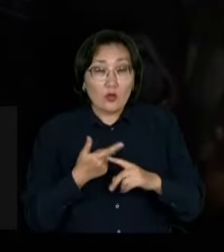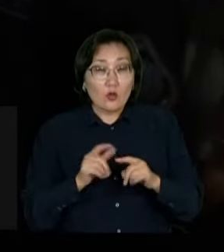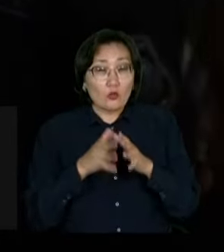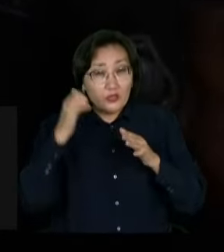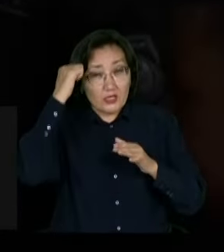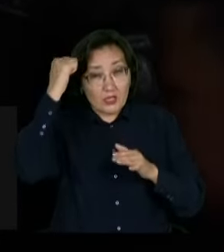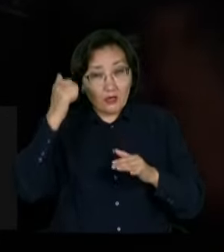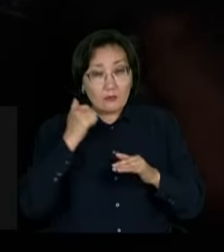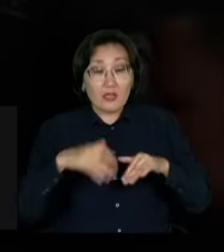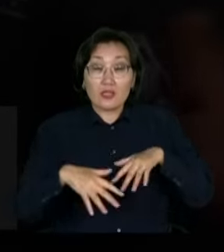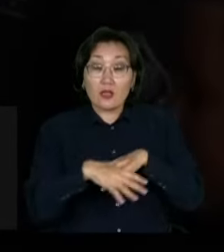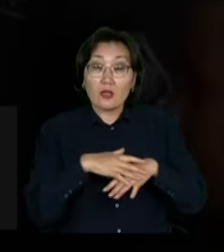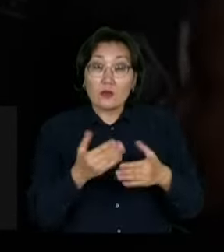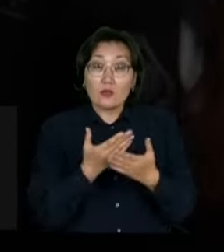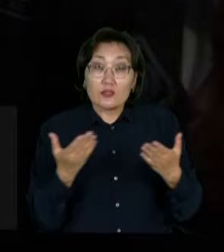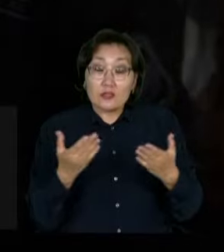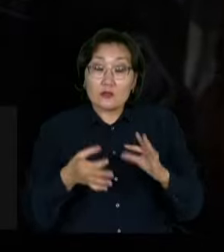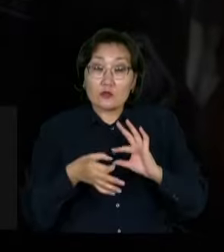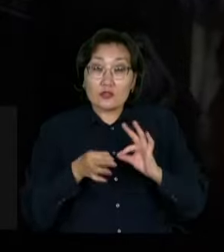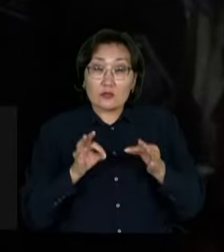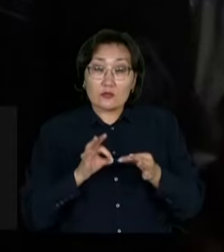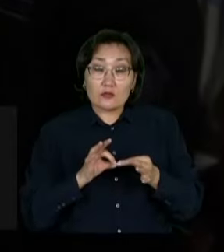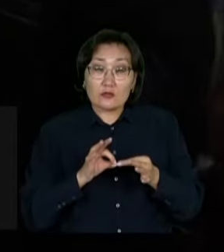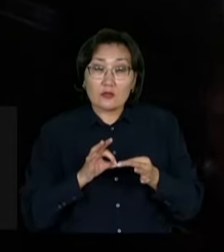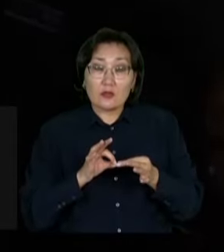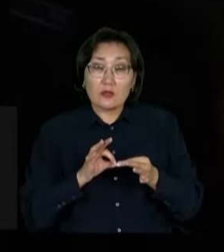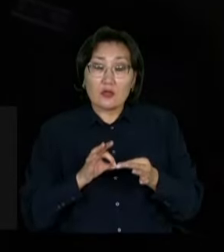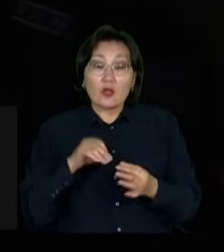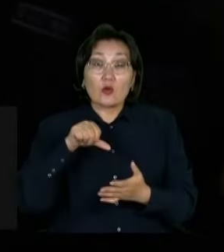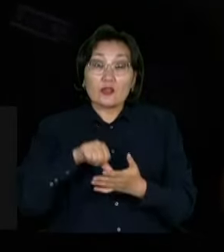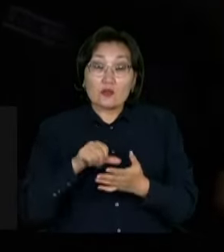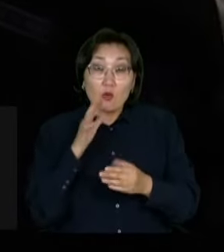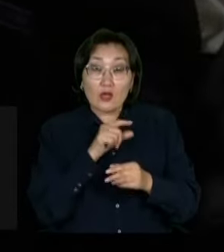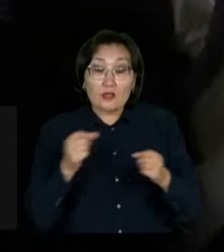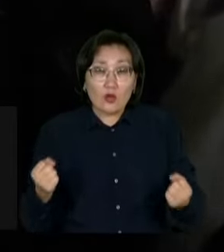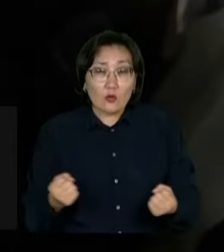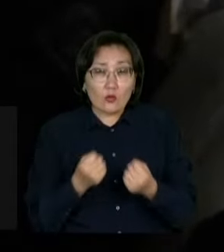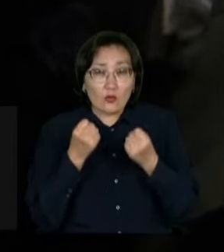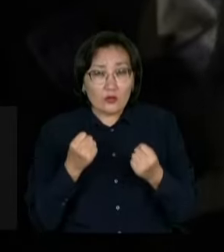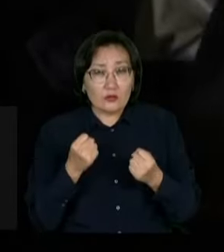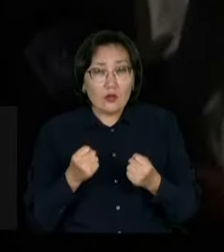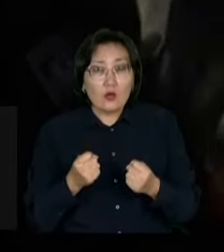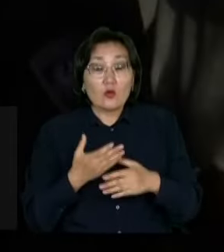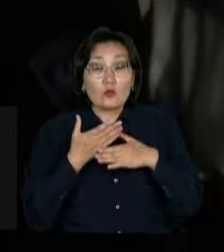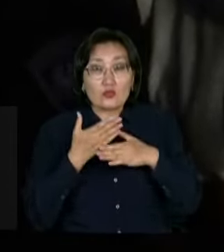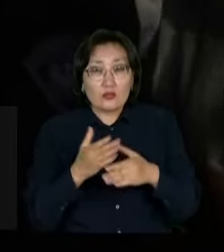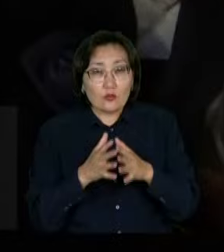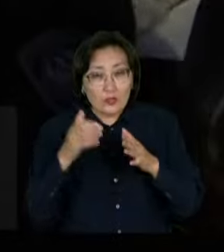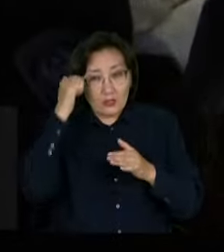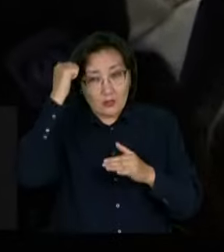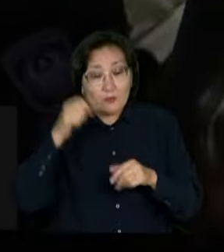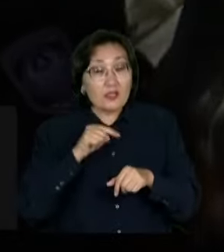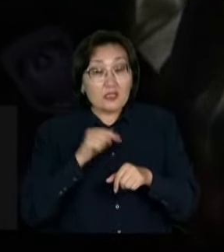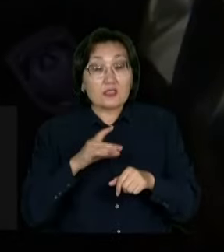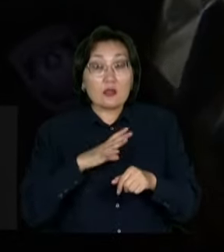халыққа. Олимпиадада жүлдегерлерге қолдау білдіргеніне алғысын білдіремін. Керемет қолдау, бәрін сезінді, бәрін көрдім.